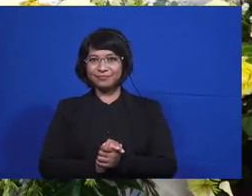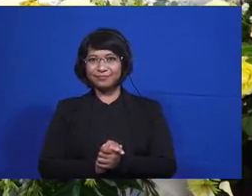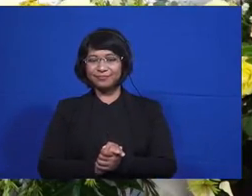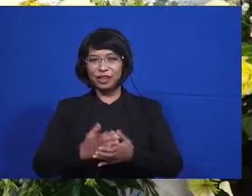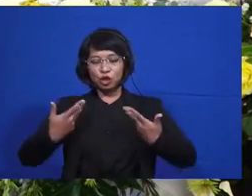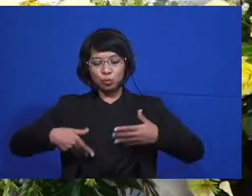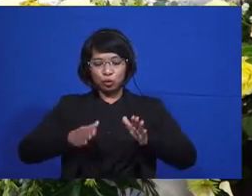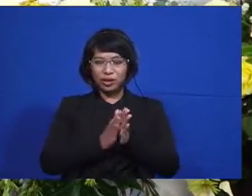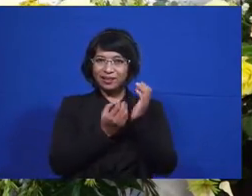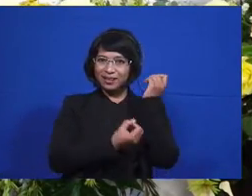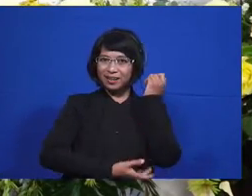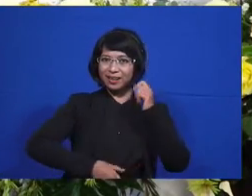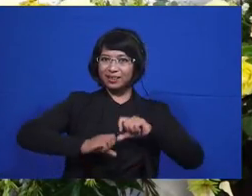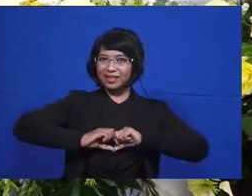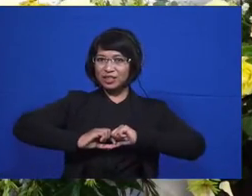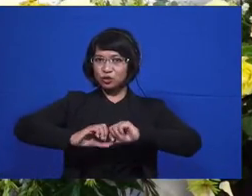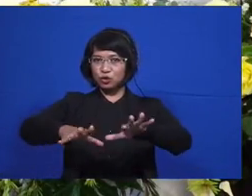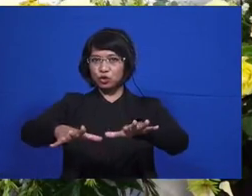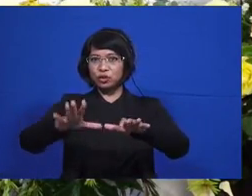Tubuh dan darah Kristus.